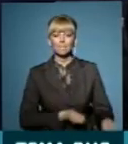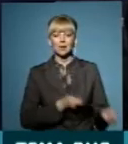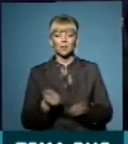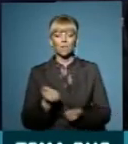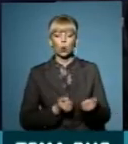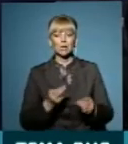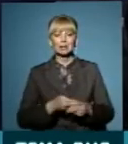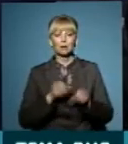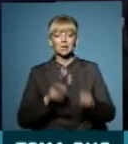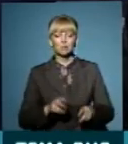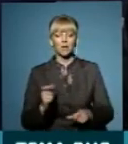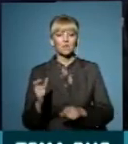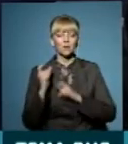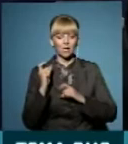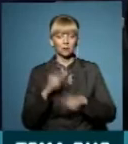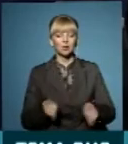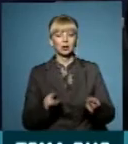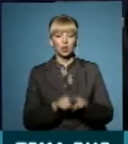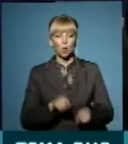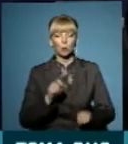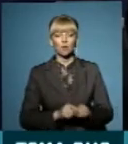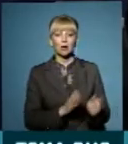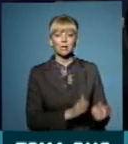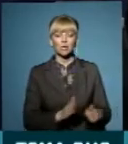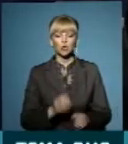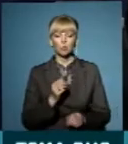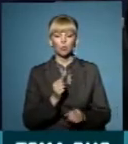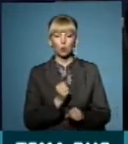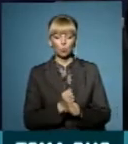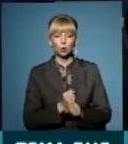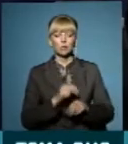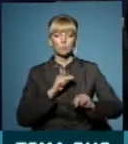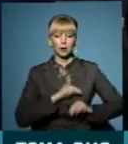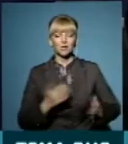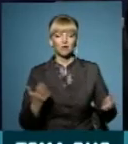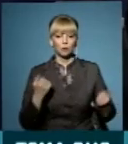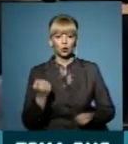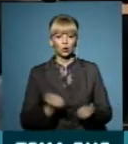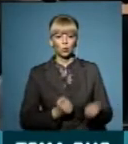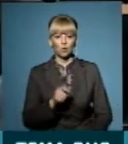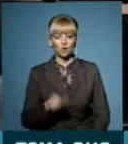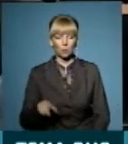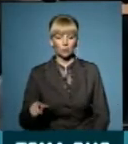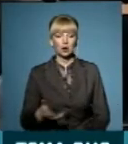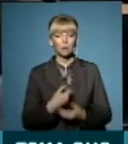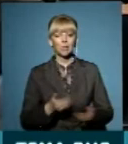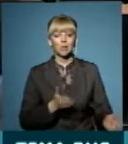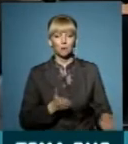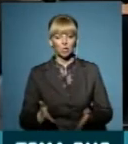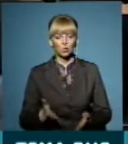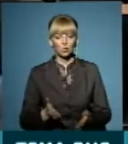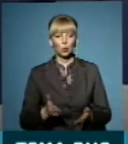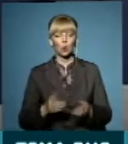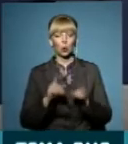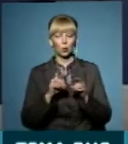водіїв небезпечних вантажів, а також перевіряємо режим роботи і праці відпочинку водіїв. Також ми підготували